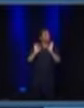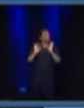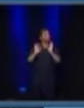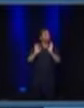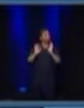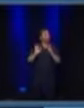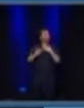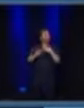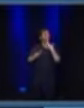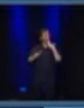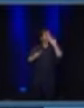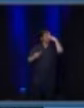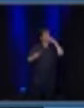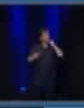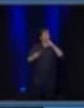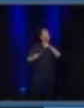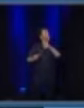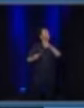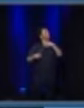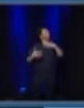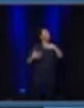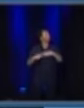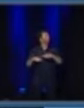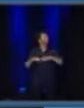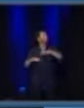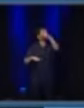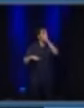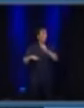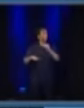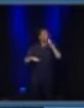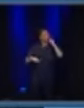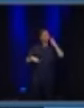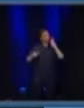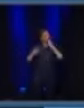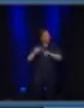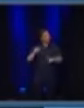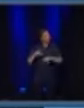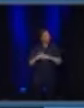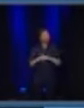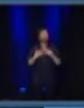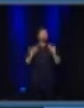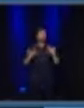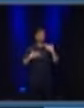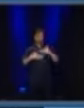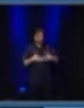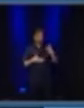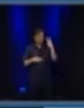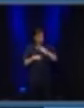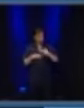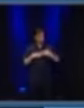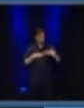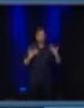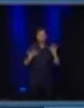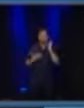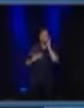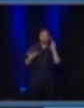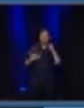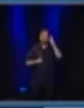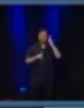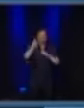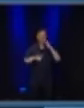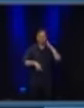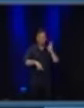à l'automne. Puis, je termine en vous disant, bien évidemment, dans deux jours, c'est notre fête nationale, la